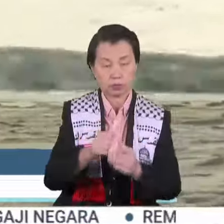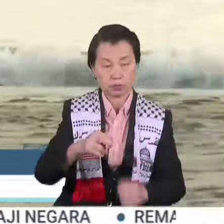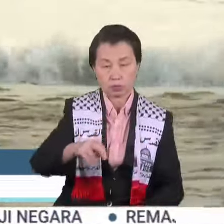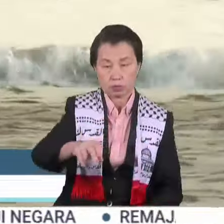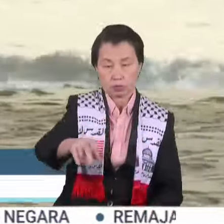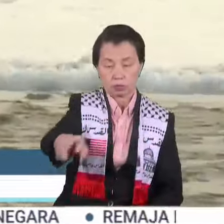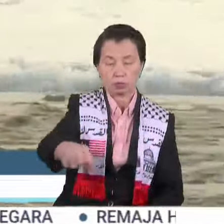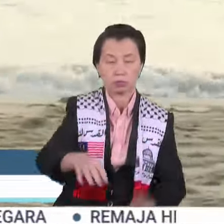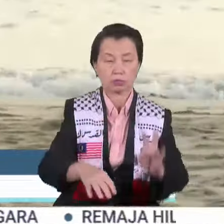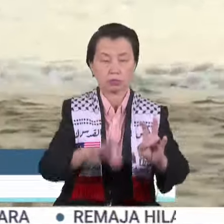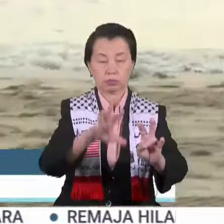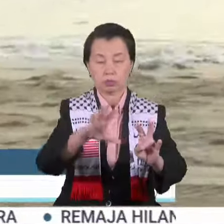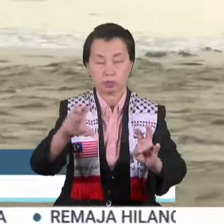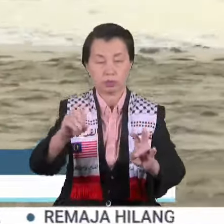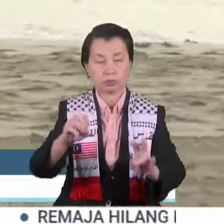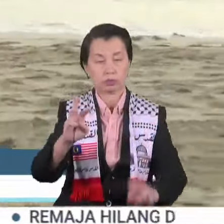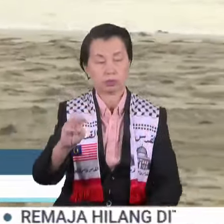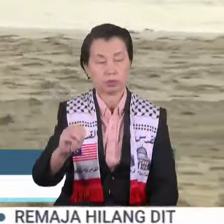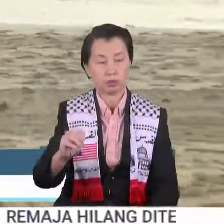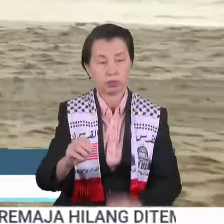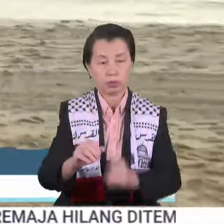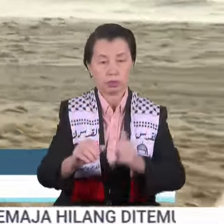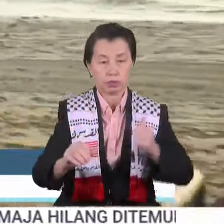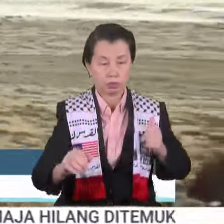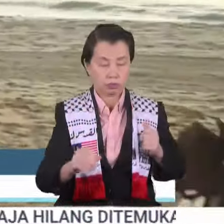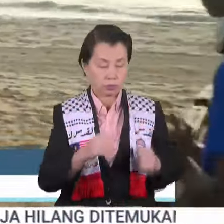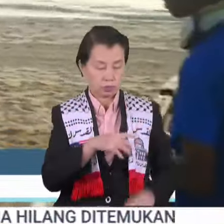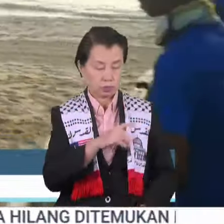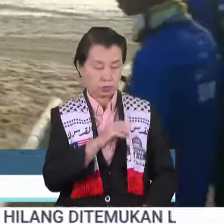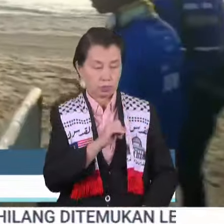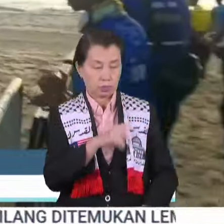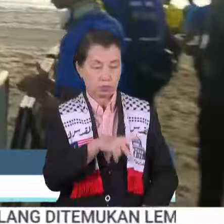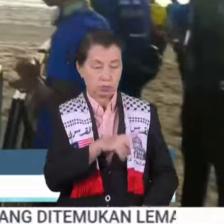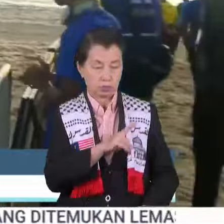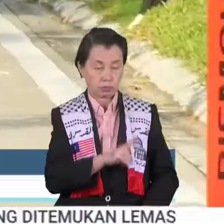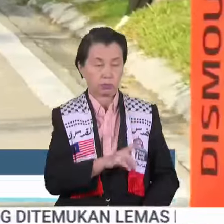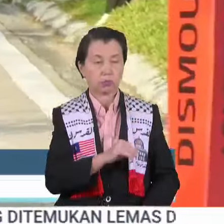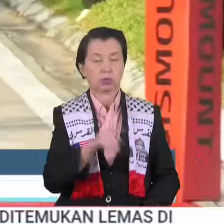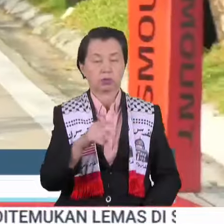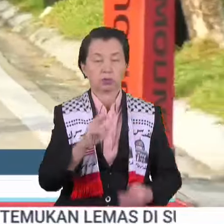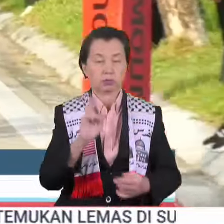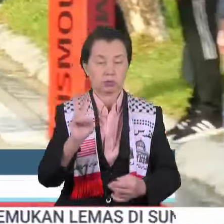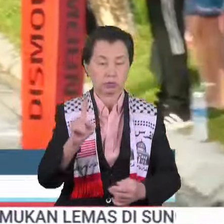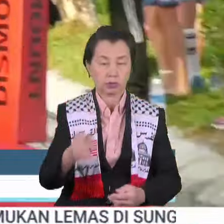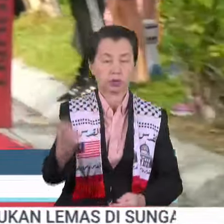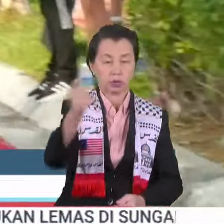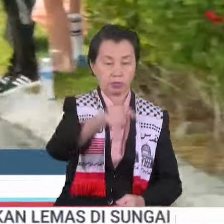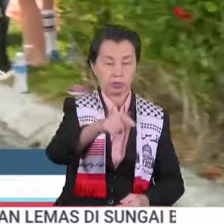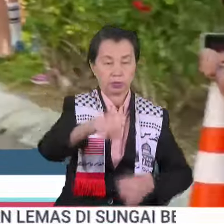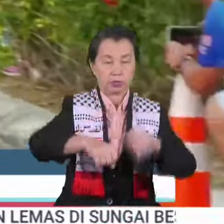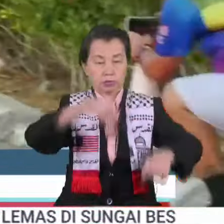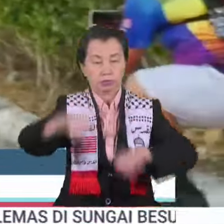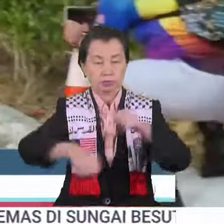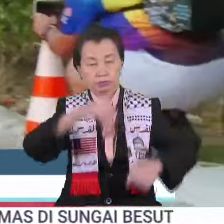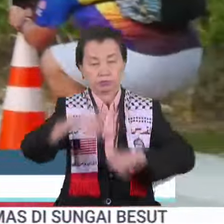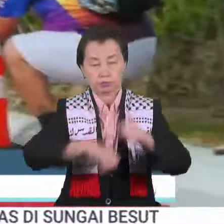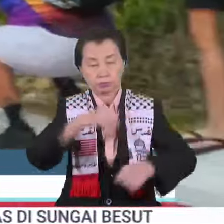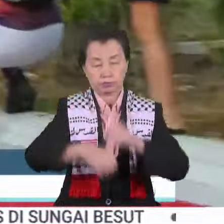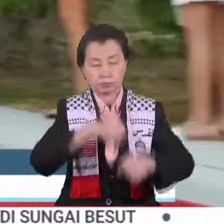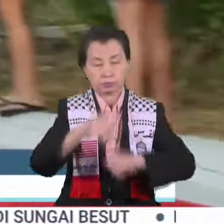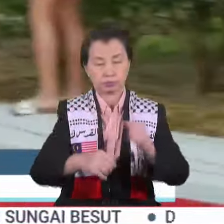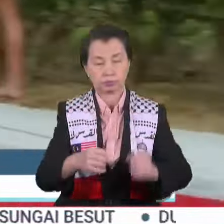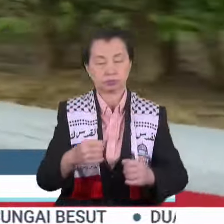sejauh 750 meter meninggalkan Cedric Chua. Memasuki disiplin kedua iaitu berbasikal sejauh 20 km, Ki Yi dikenakan